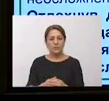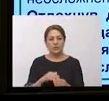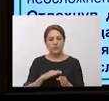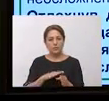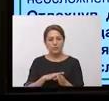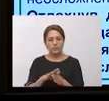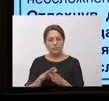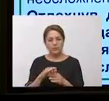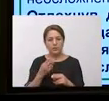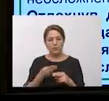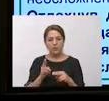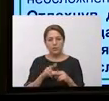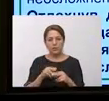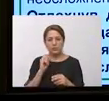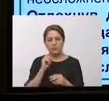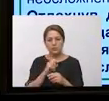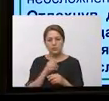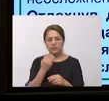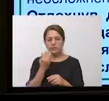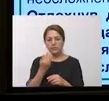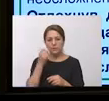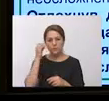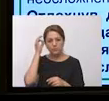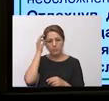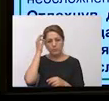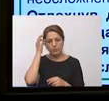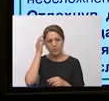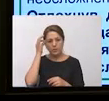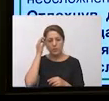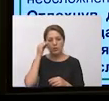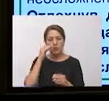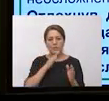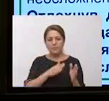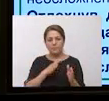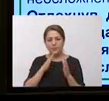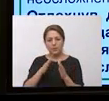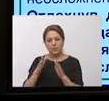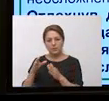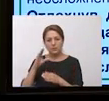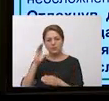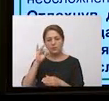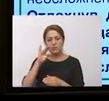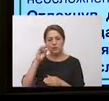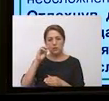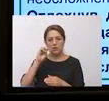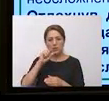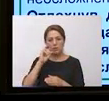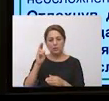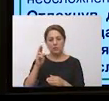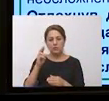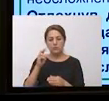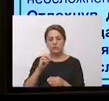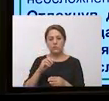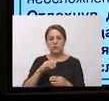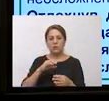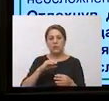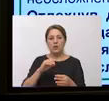Выполняя это задание, вы, конечно, вспомнили порядок синтаксического разбора простого